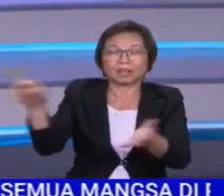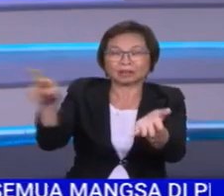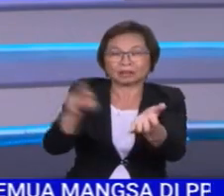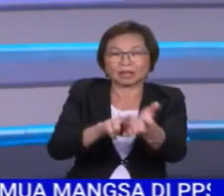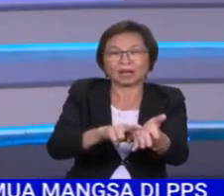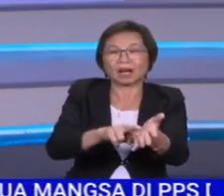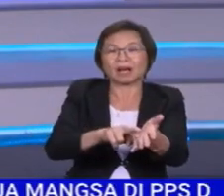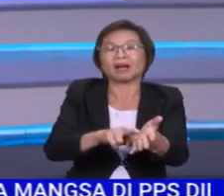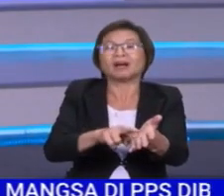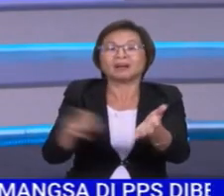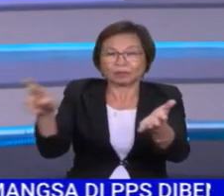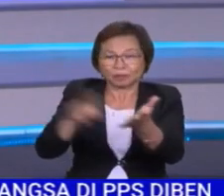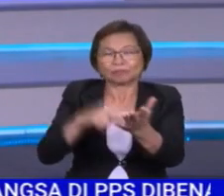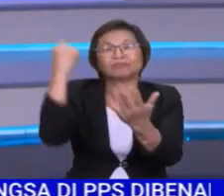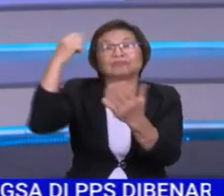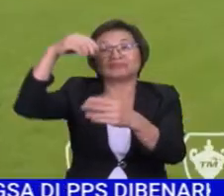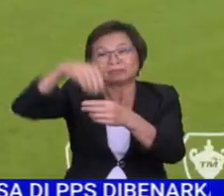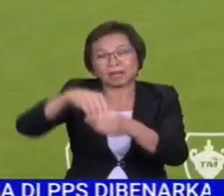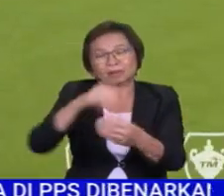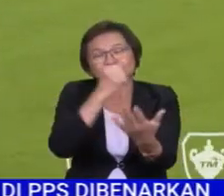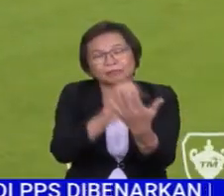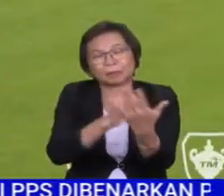di laman sosial mereka